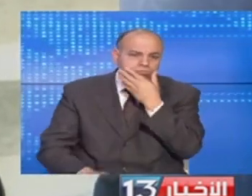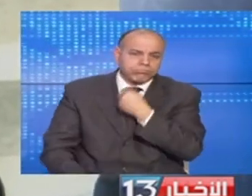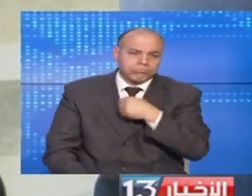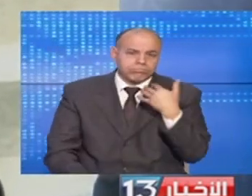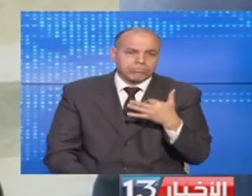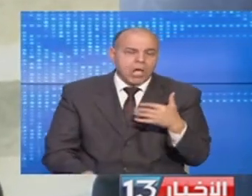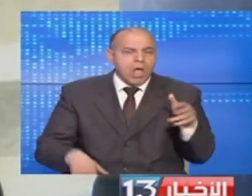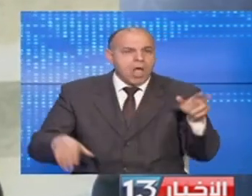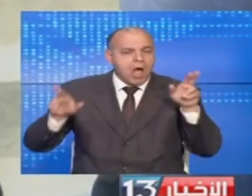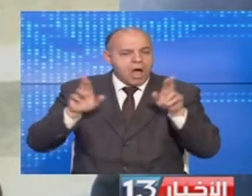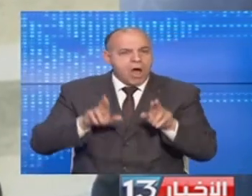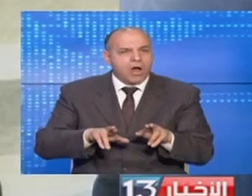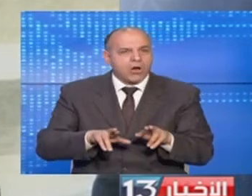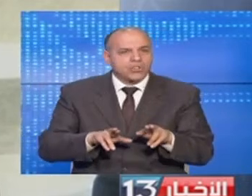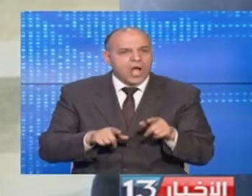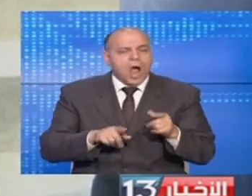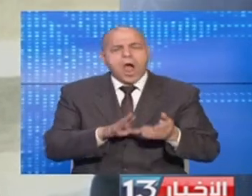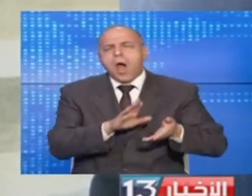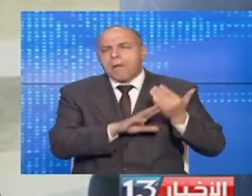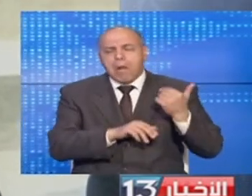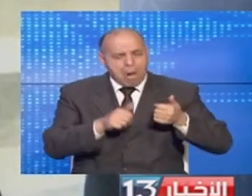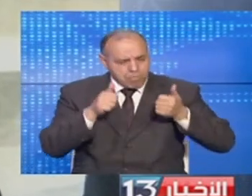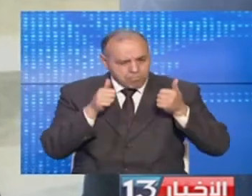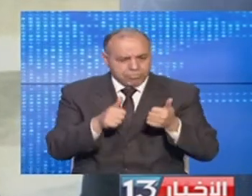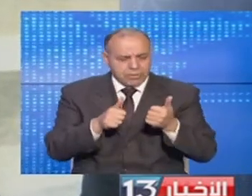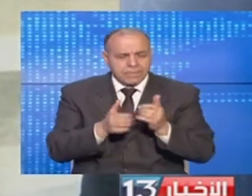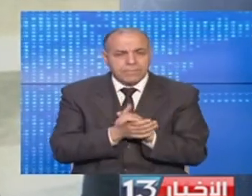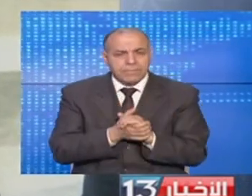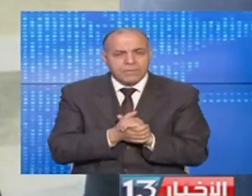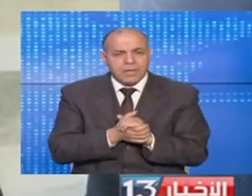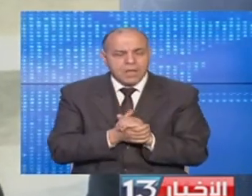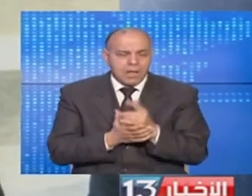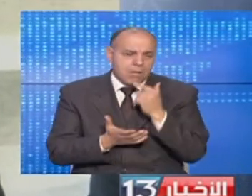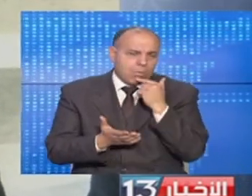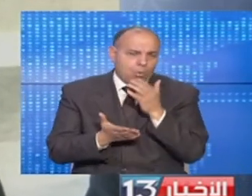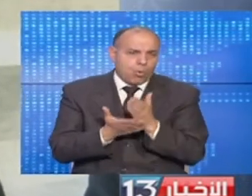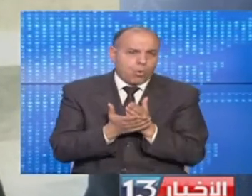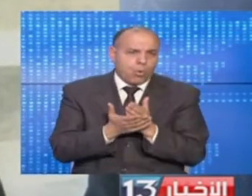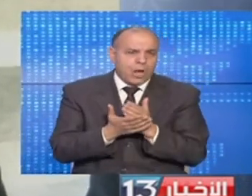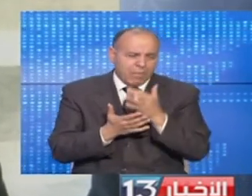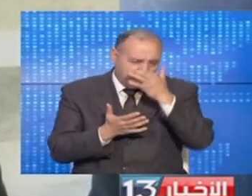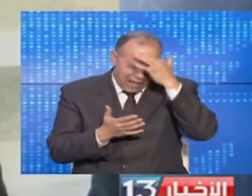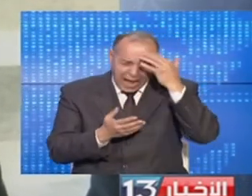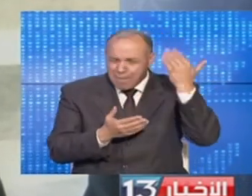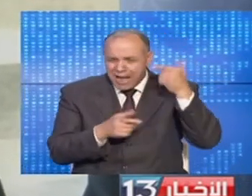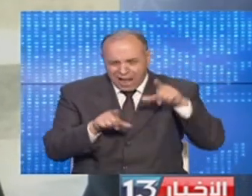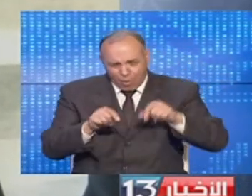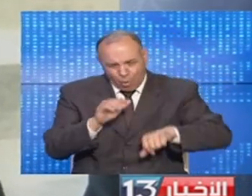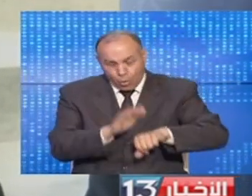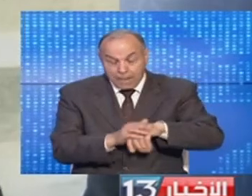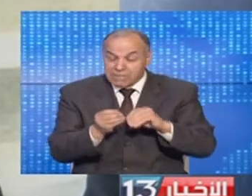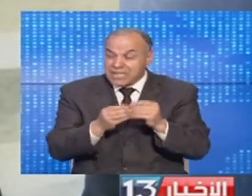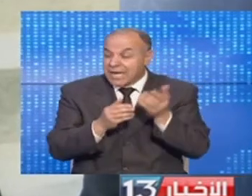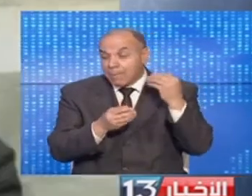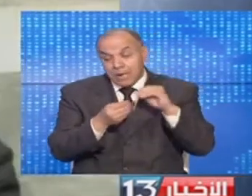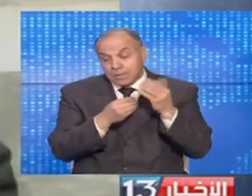رجعنا الاخير من قبل والحقيقه كنا القصير ولا استاذ